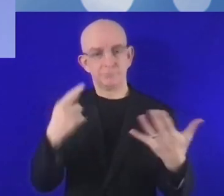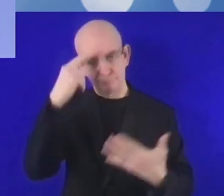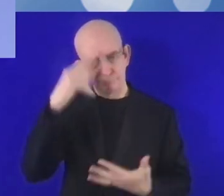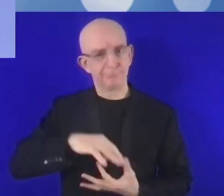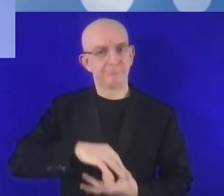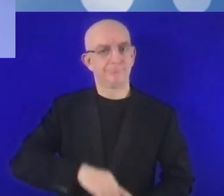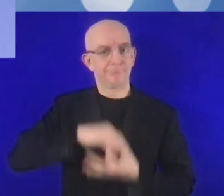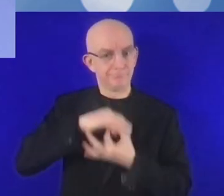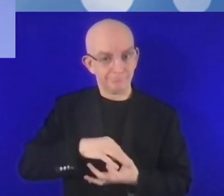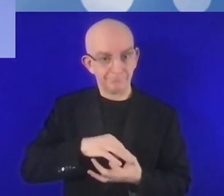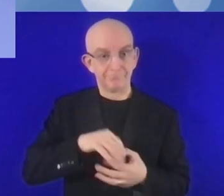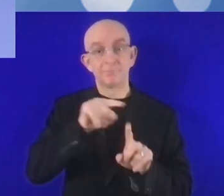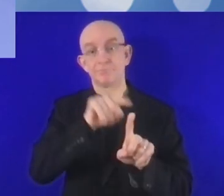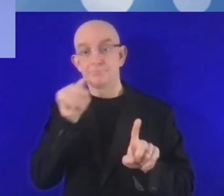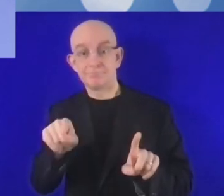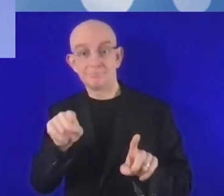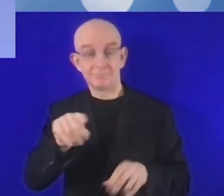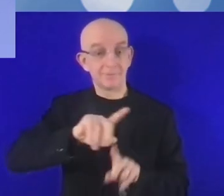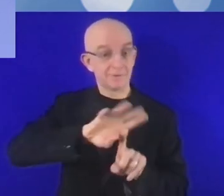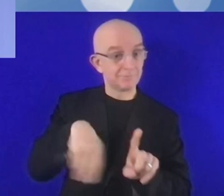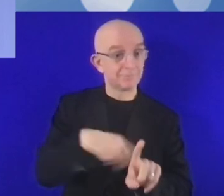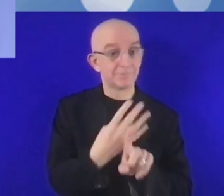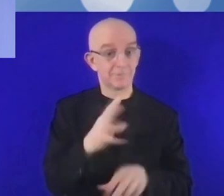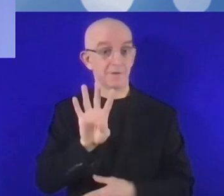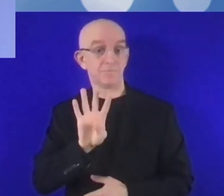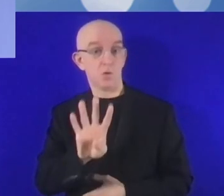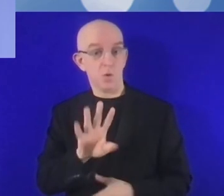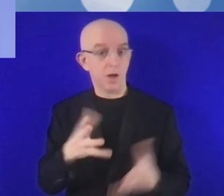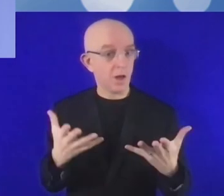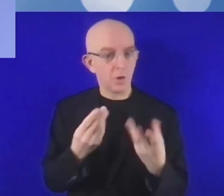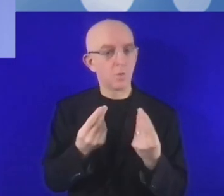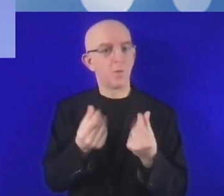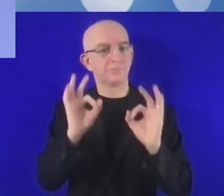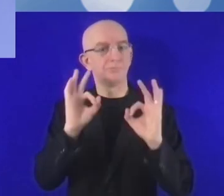хорошего состояния здоровья, а также цель устойчивого развития номер 4, то есть